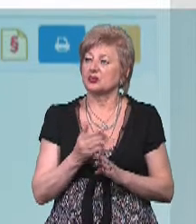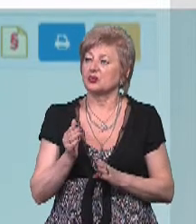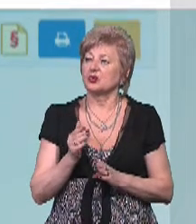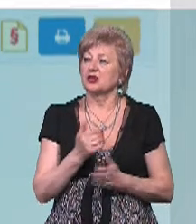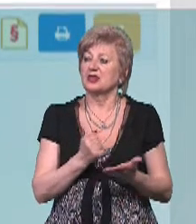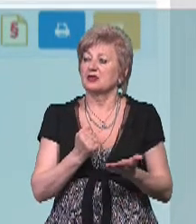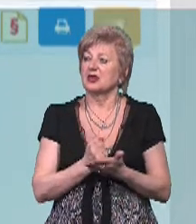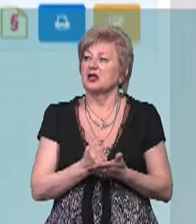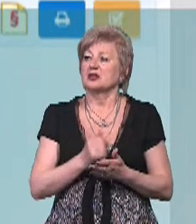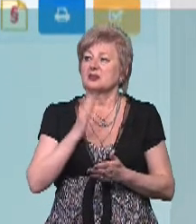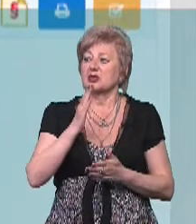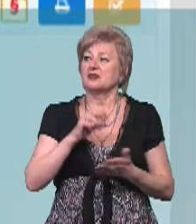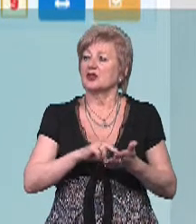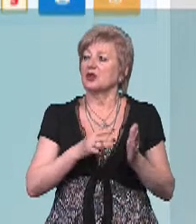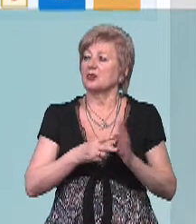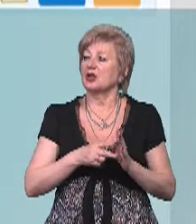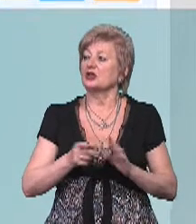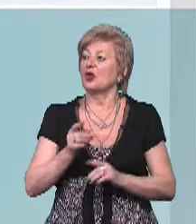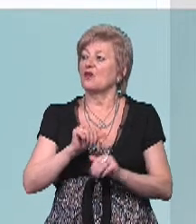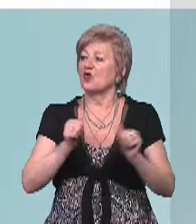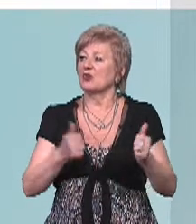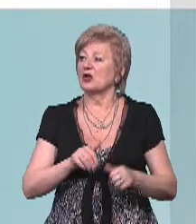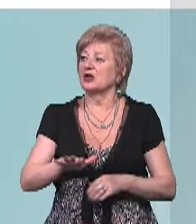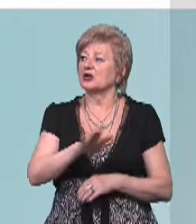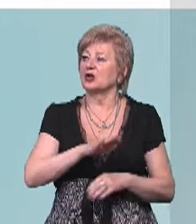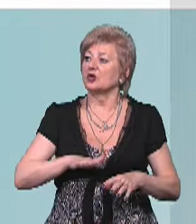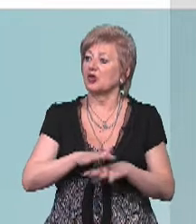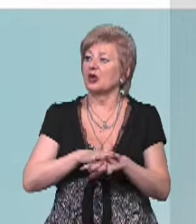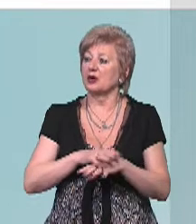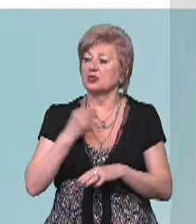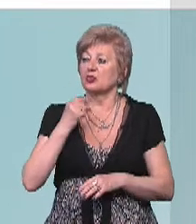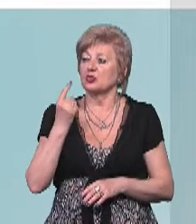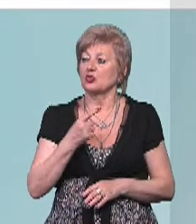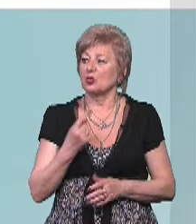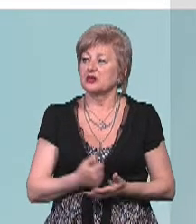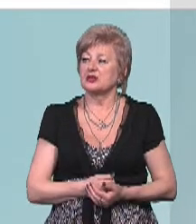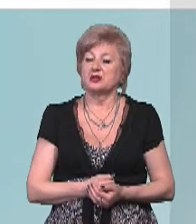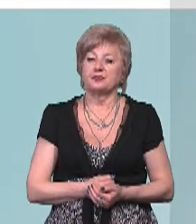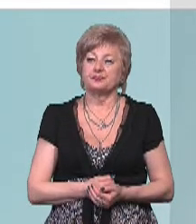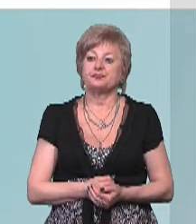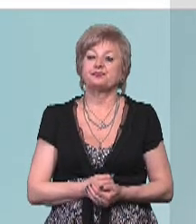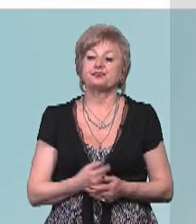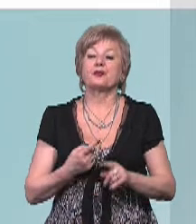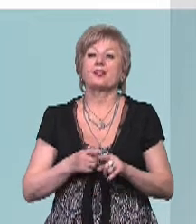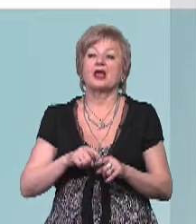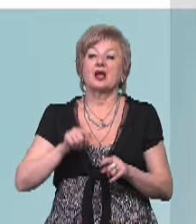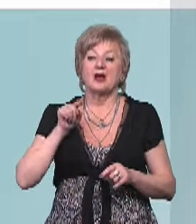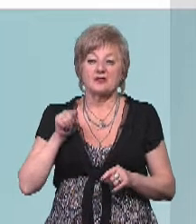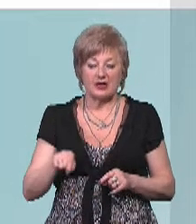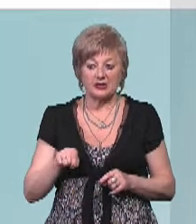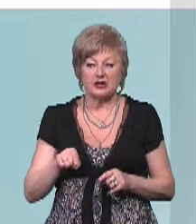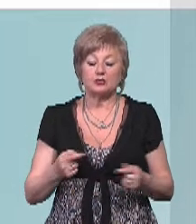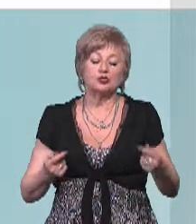території громад Запорізької області, розпорядження Кабінетів міністрів України. От. І так, в цьому саме